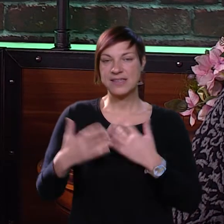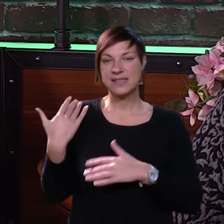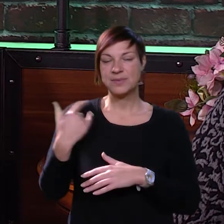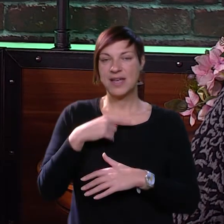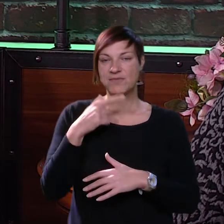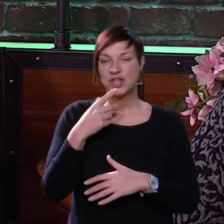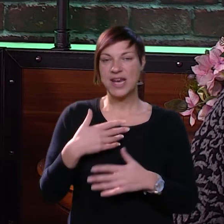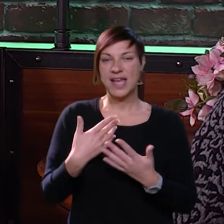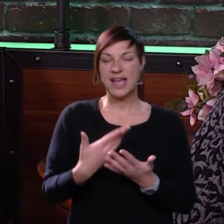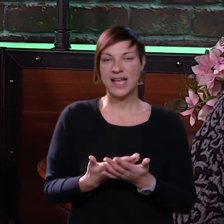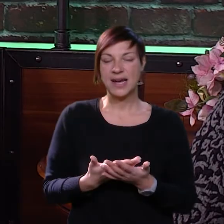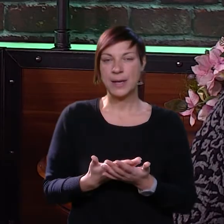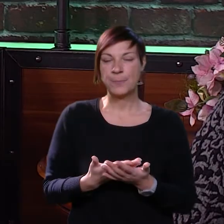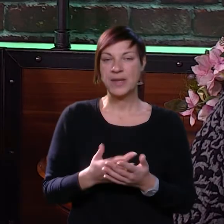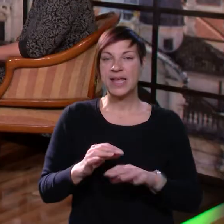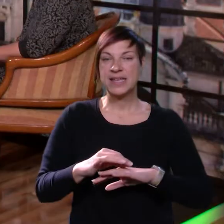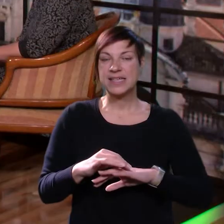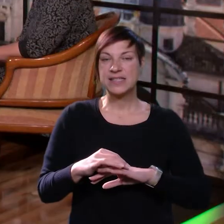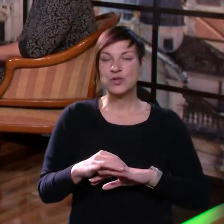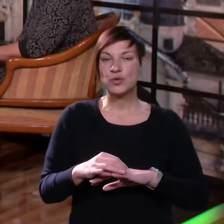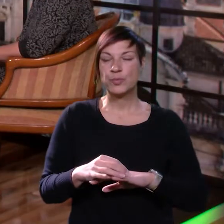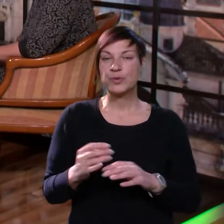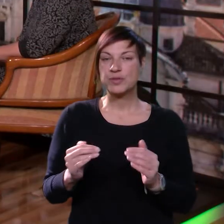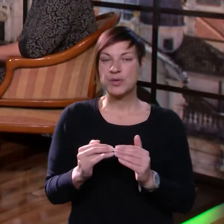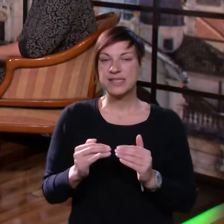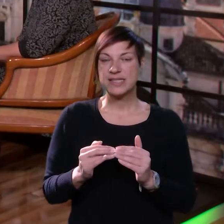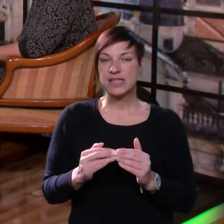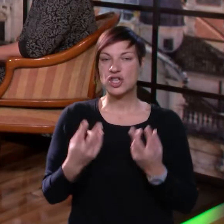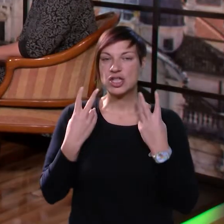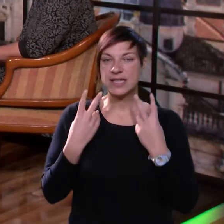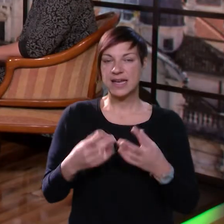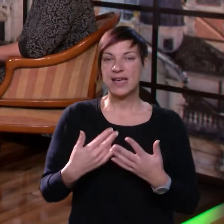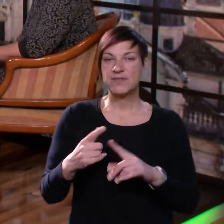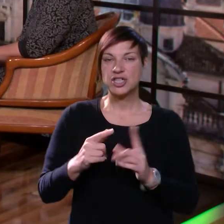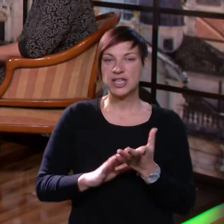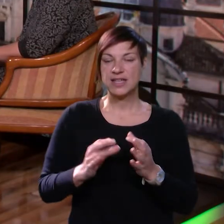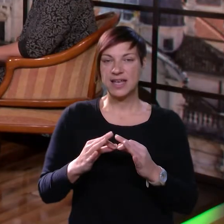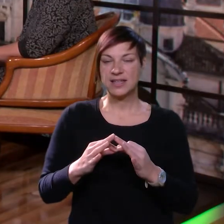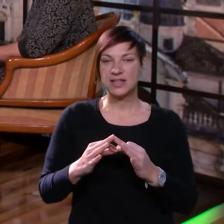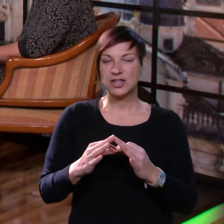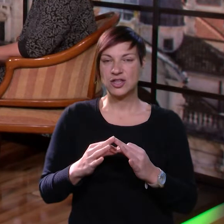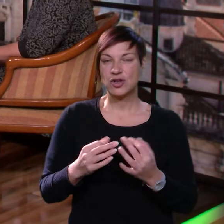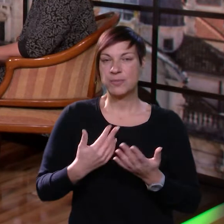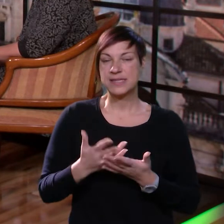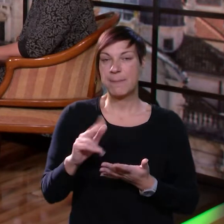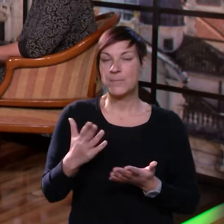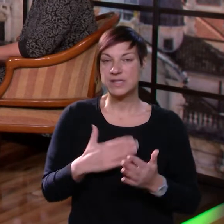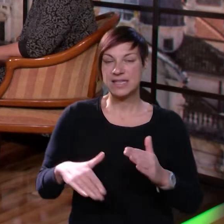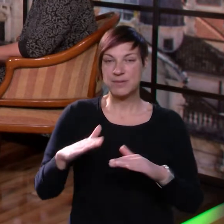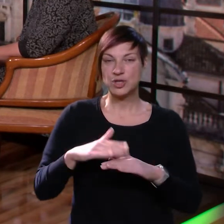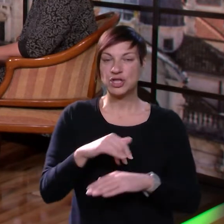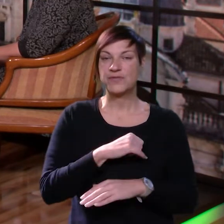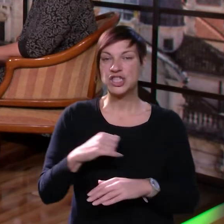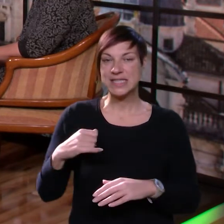sam davno rekla ono i ono, ja i supruga smo se oko toga složili da je najvažnije da je Toma, da s njim postignu